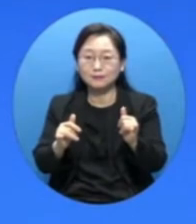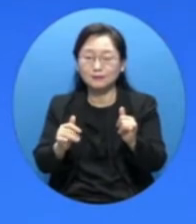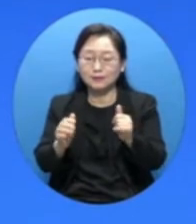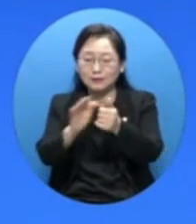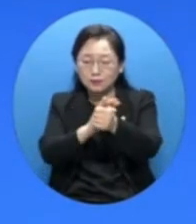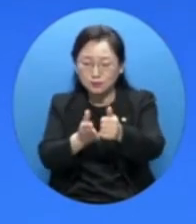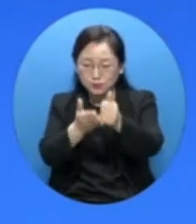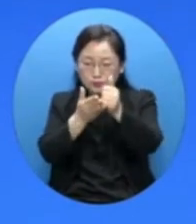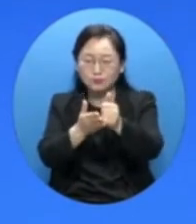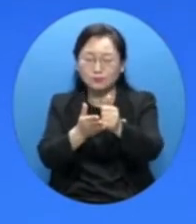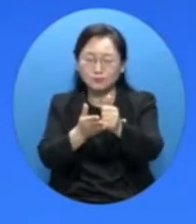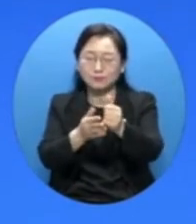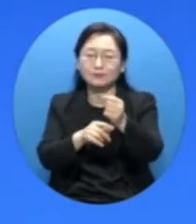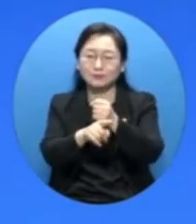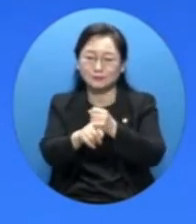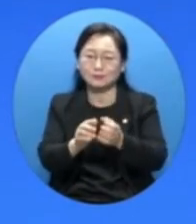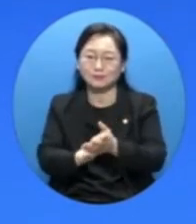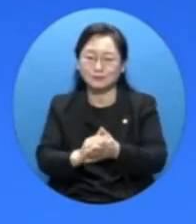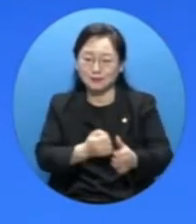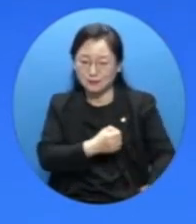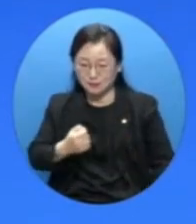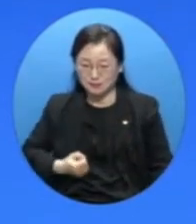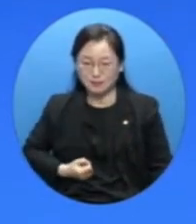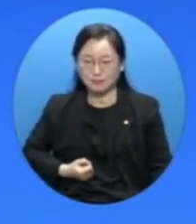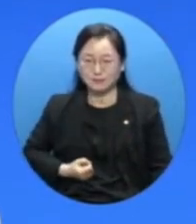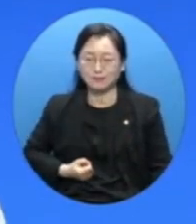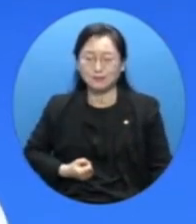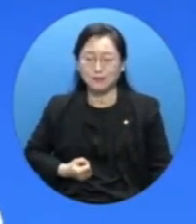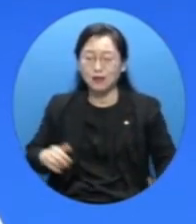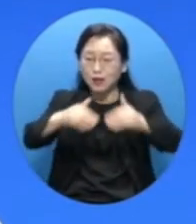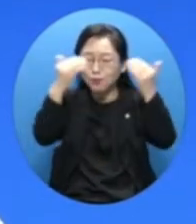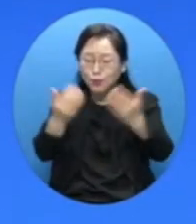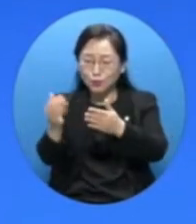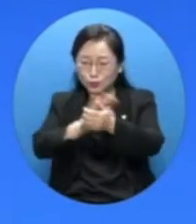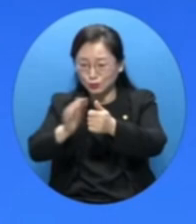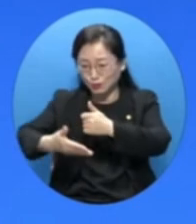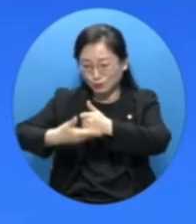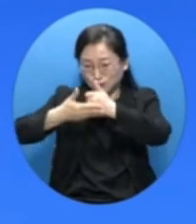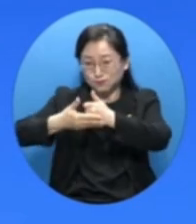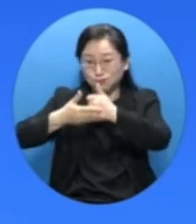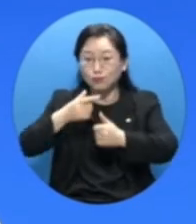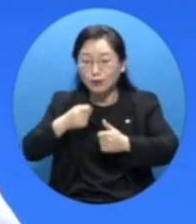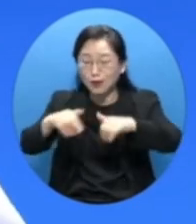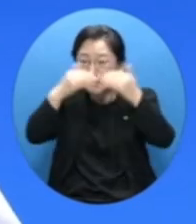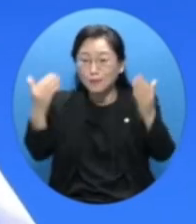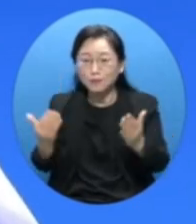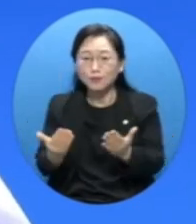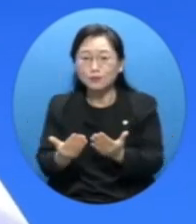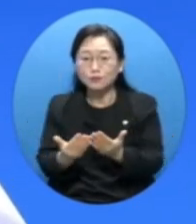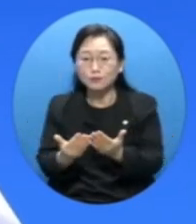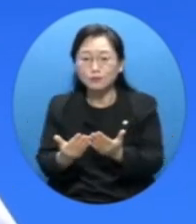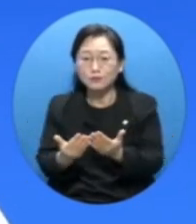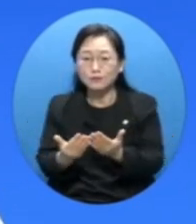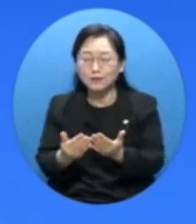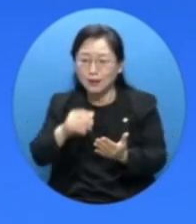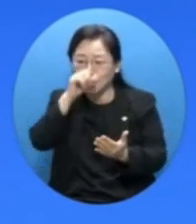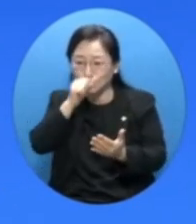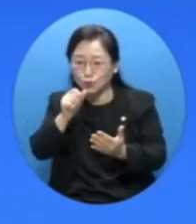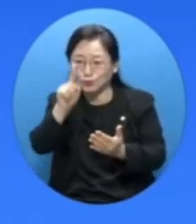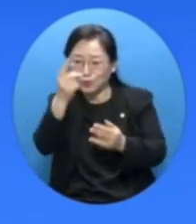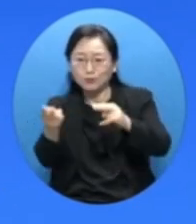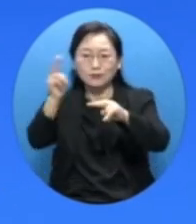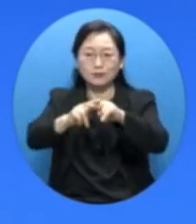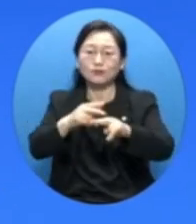섬기는 사람입니다. 희생하는 사람입니다. 우리 모두가 섬김받기 원합니다. 우리 모두가 좋은 자리에 앉기를